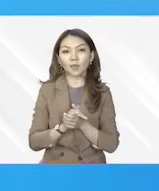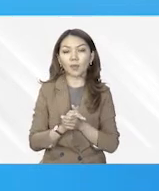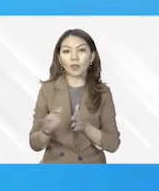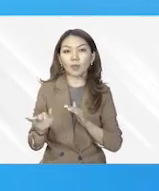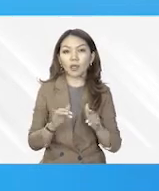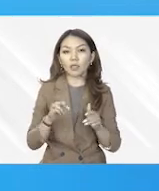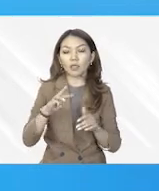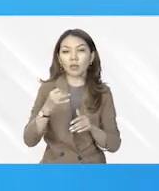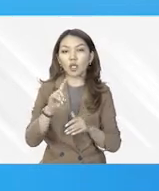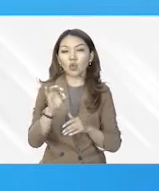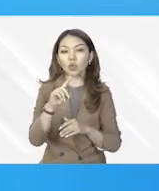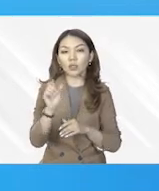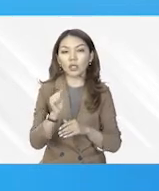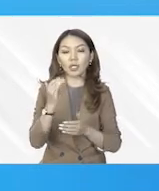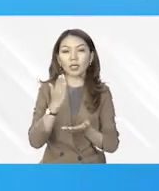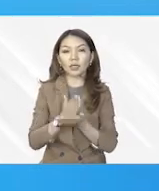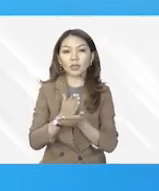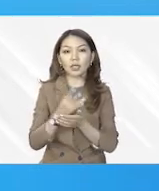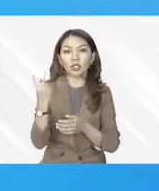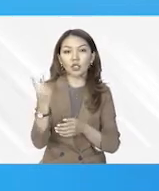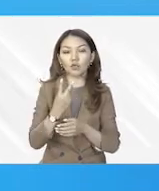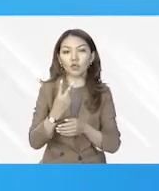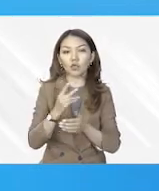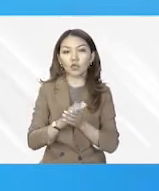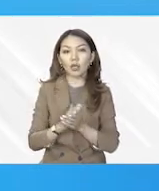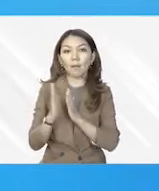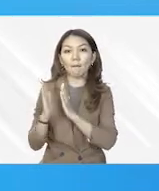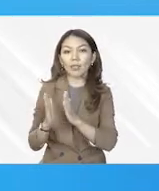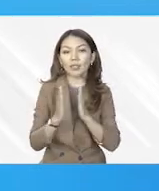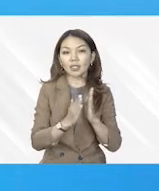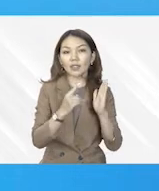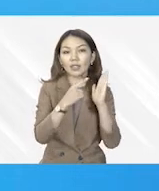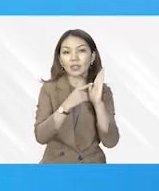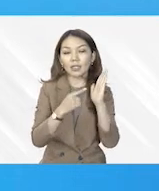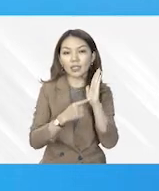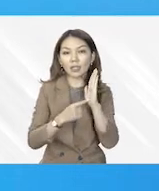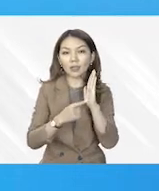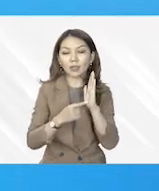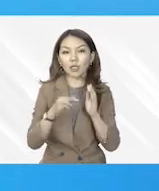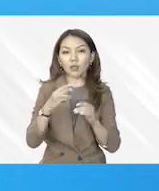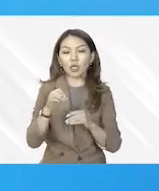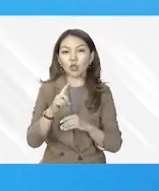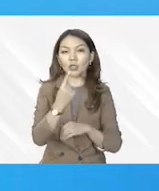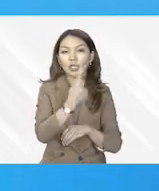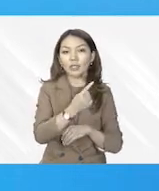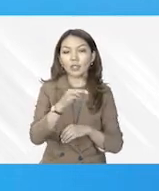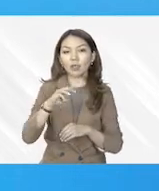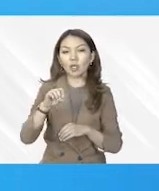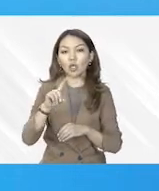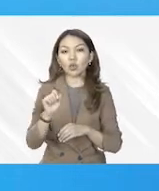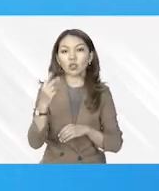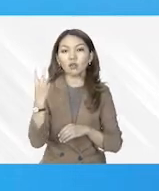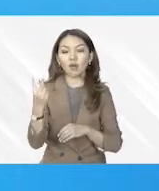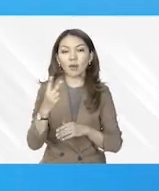Процесс мейоза состоит из двух последовательных делений – мейоз 1 и мейоз